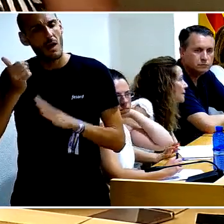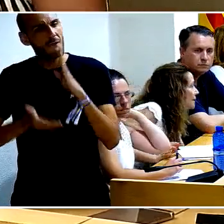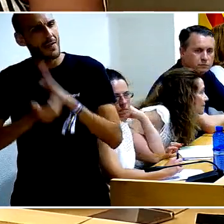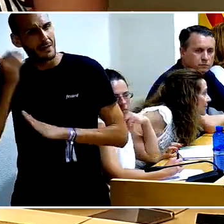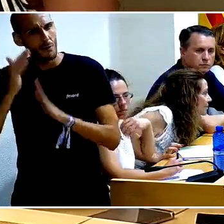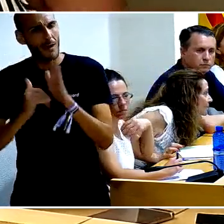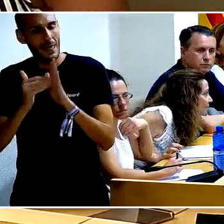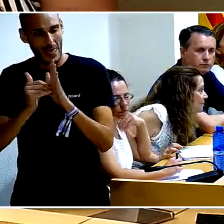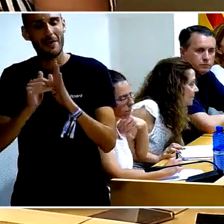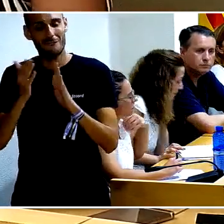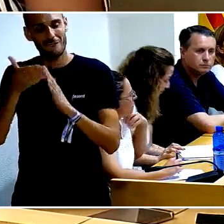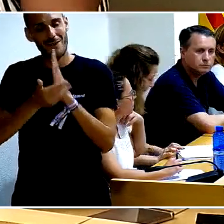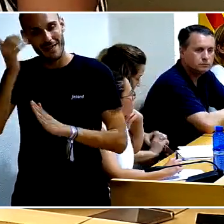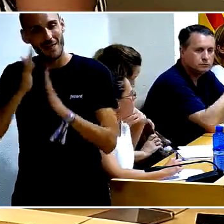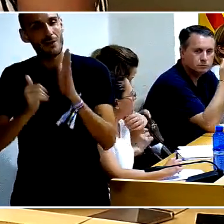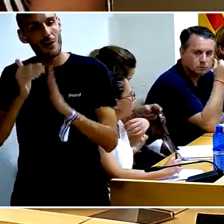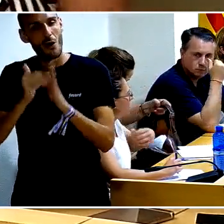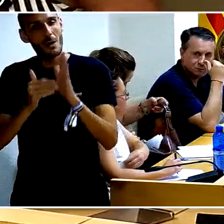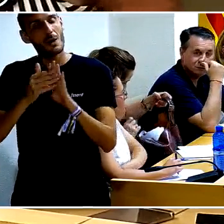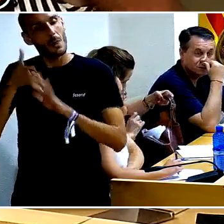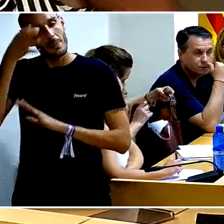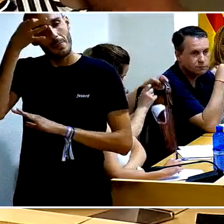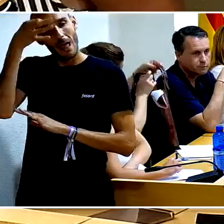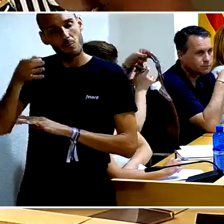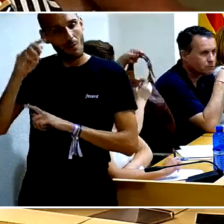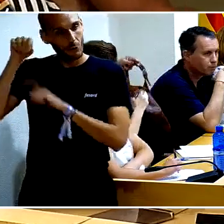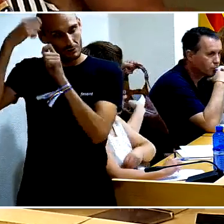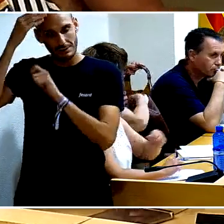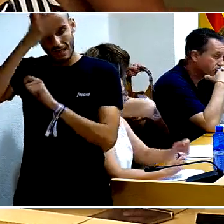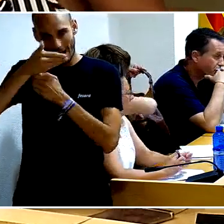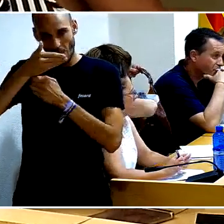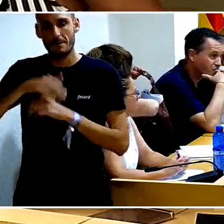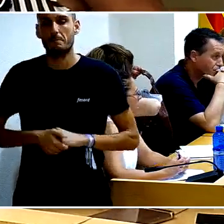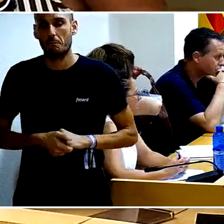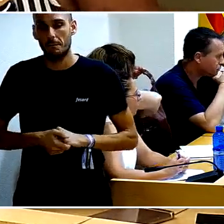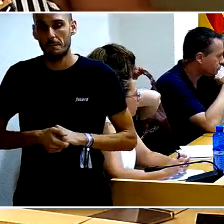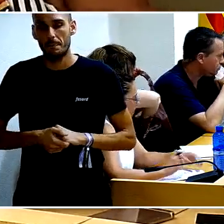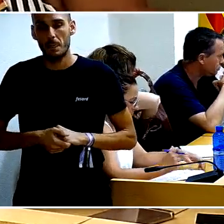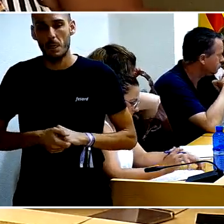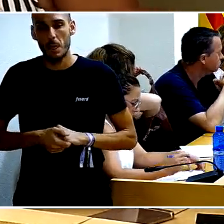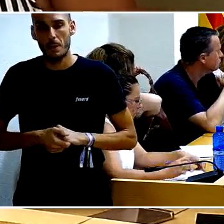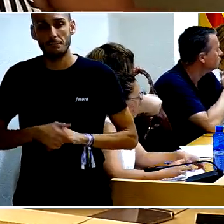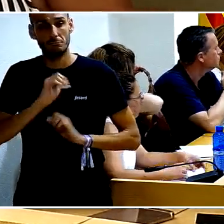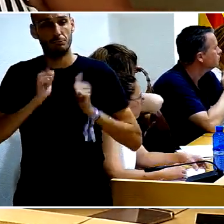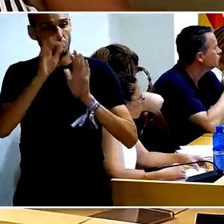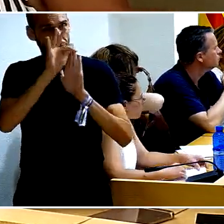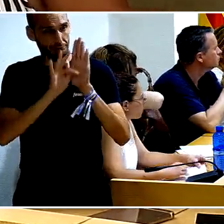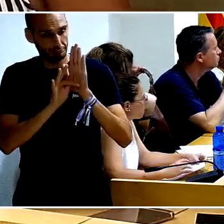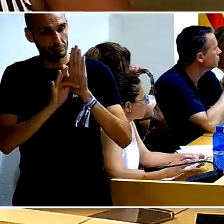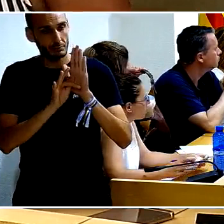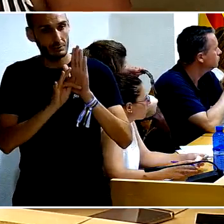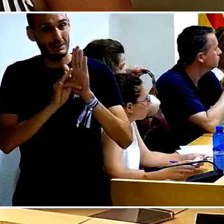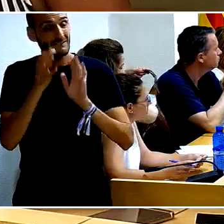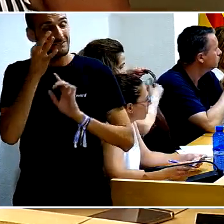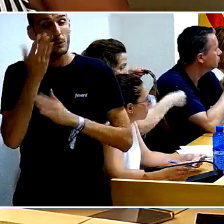Valenciana, perdó, del poble saharaui. I bueno, pues, anem a començar en l'ordre del dia. Sí que proposem